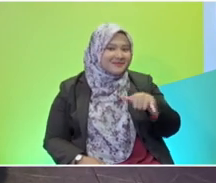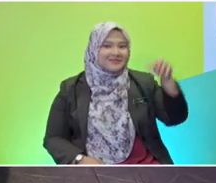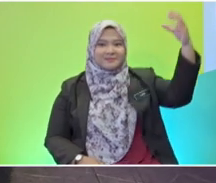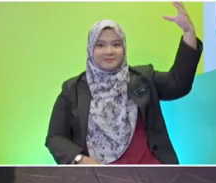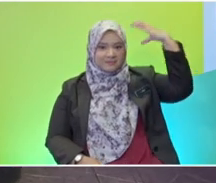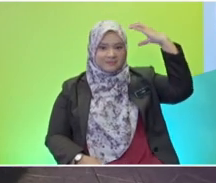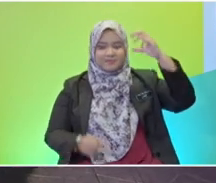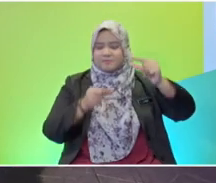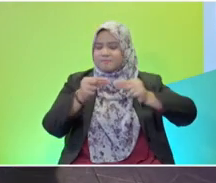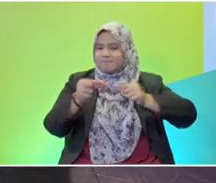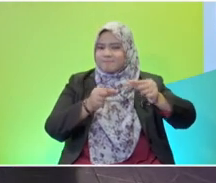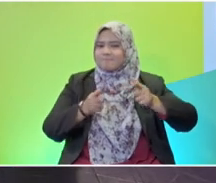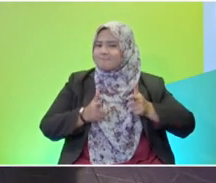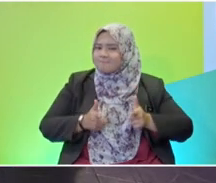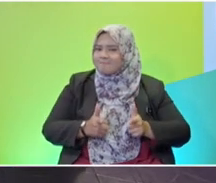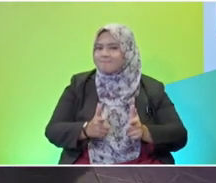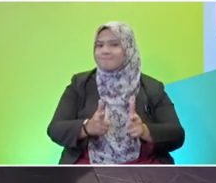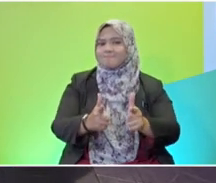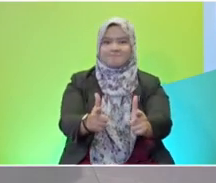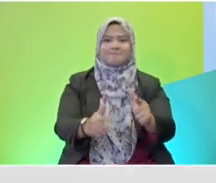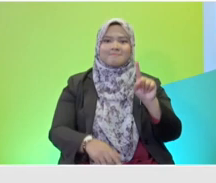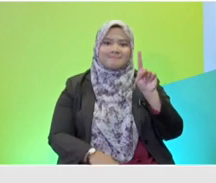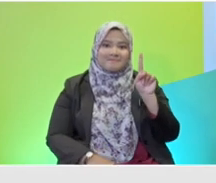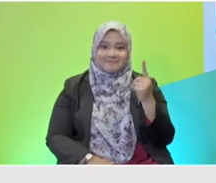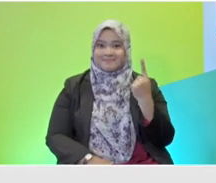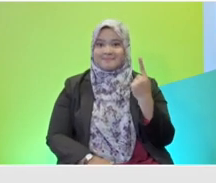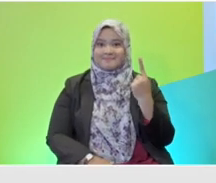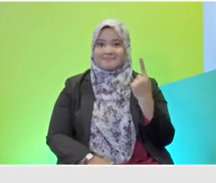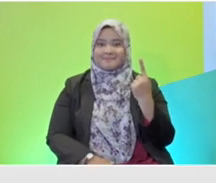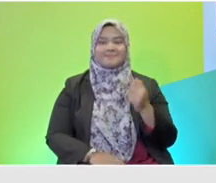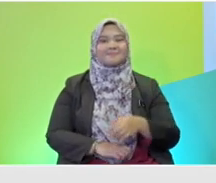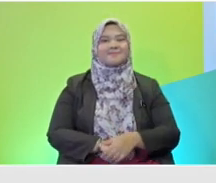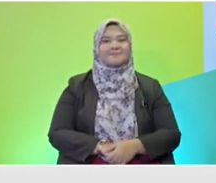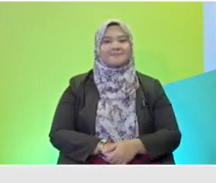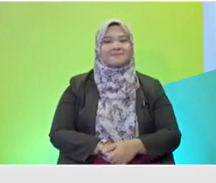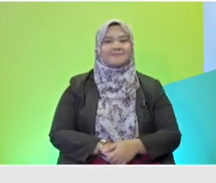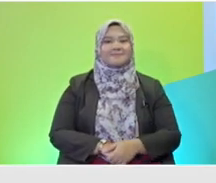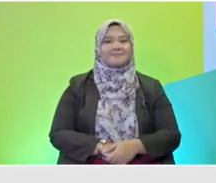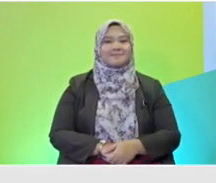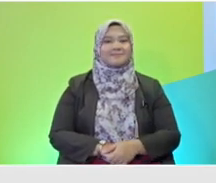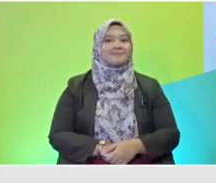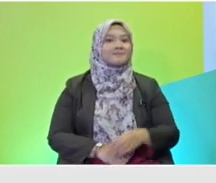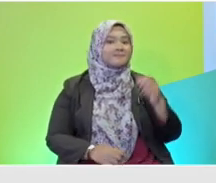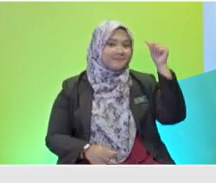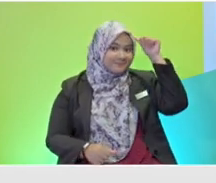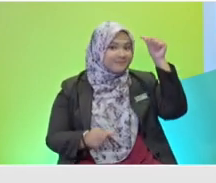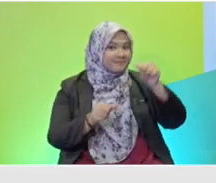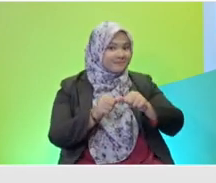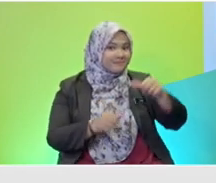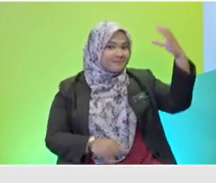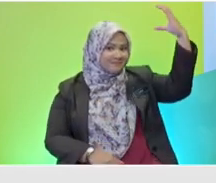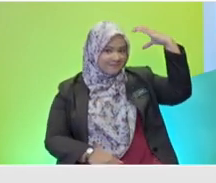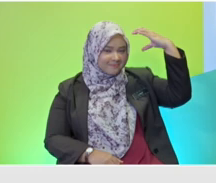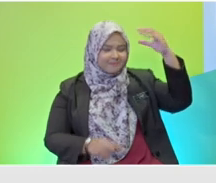daripada equility yang giginya tekan ini kita dapat simpulkan bahwa cahaya bergerak lurus